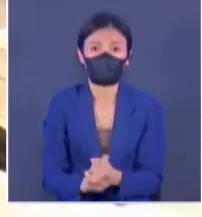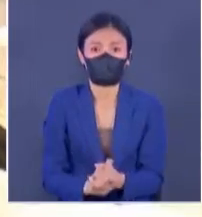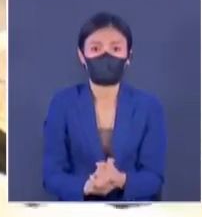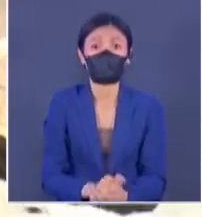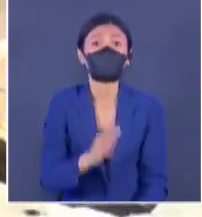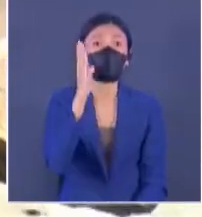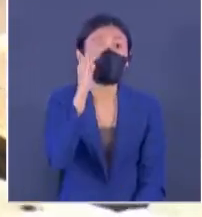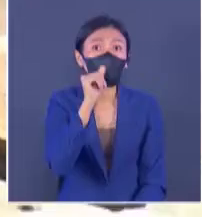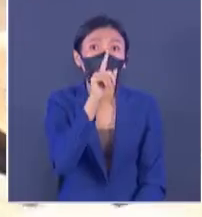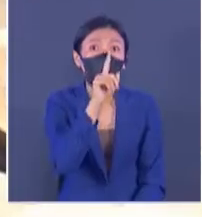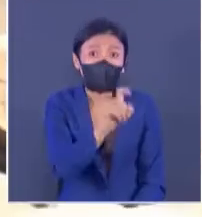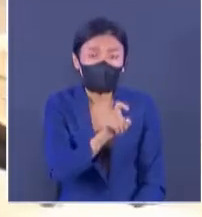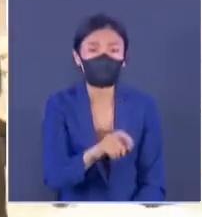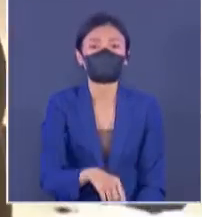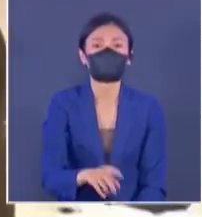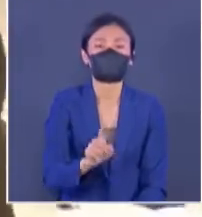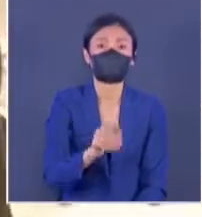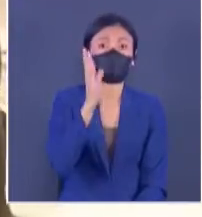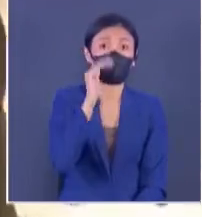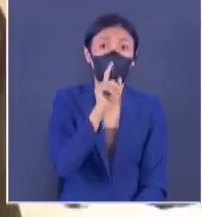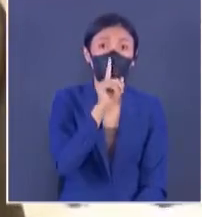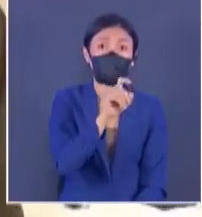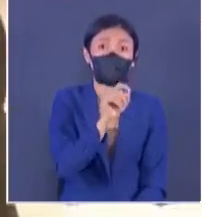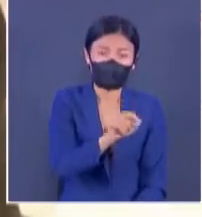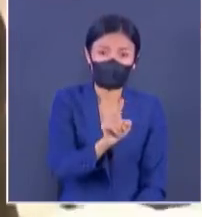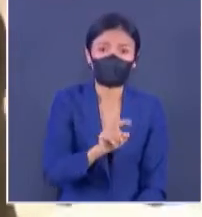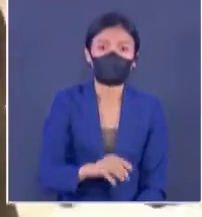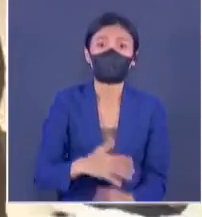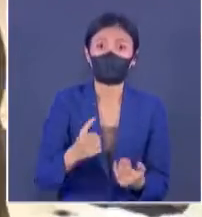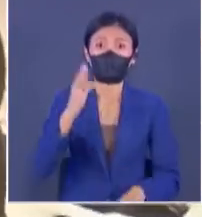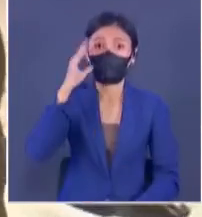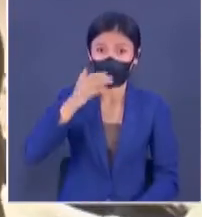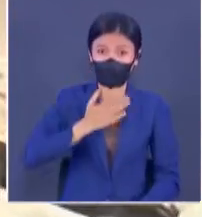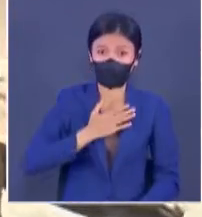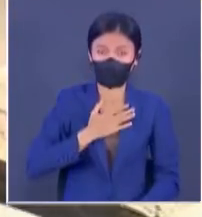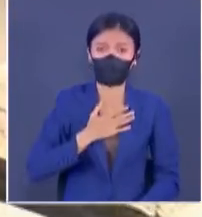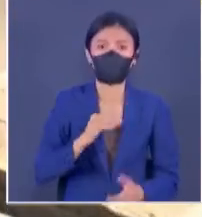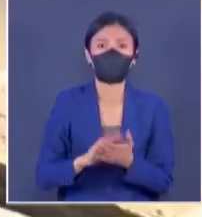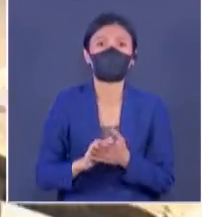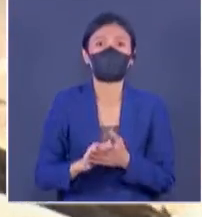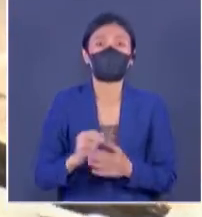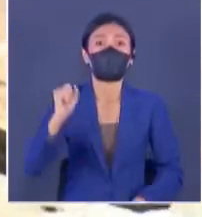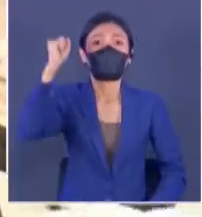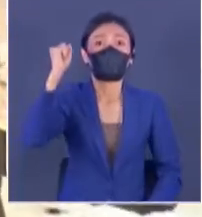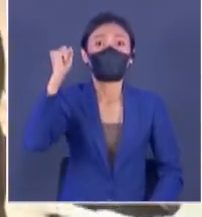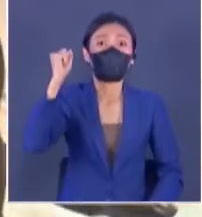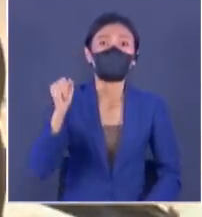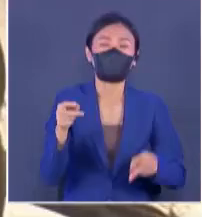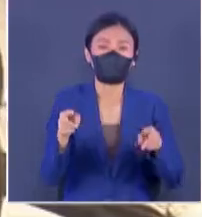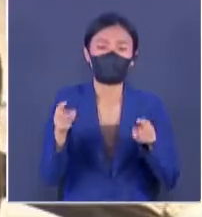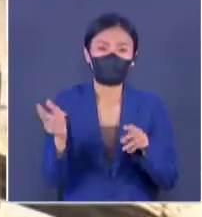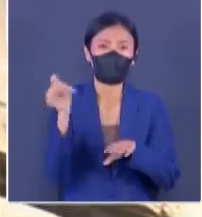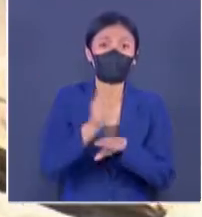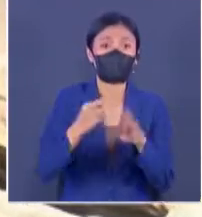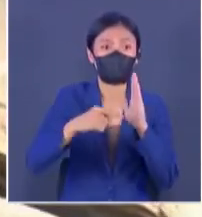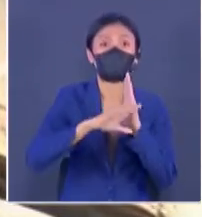เนี่ยก็ทราบว่านายบุญเที่ยงผู้เป็นพ่อได้นั่งรถโดยสารประจำทางออกเดินทางมาจากจังหวัดชัยภูมิ